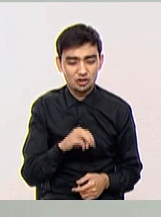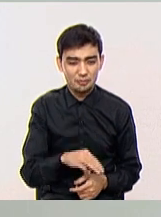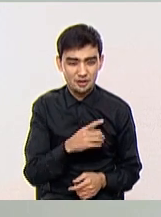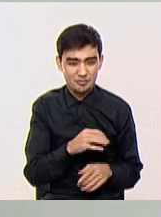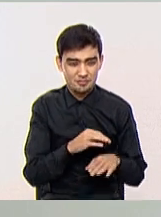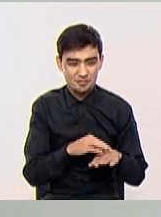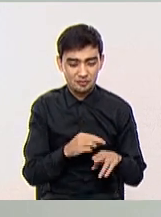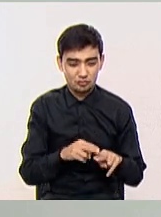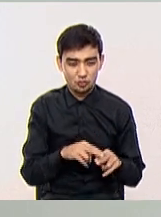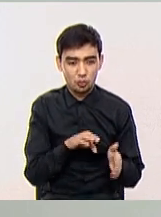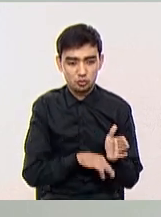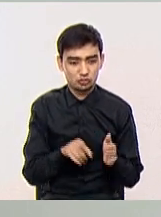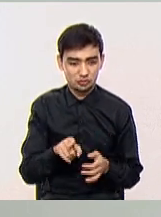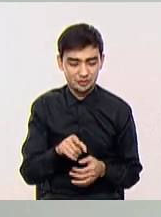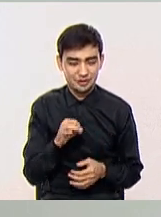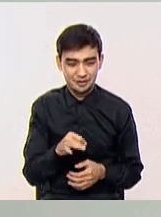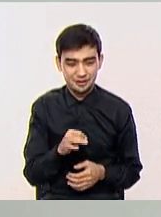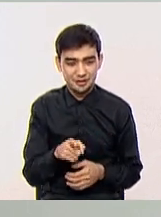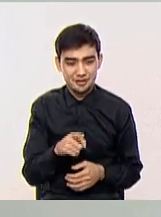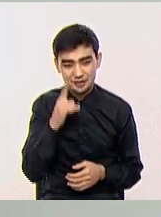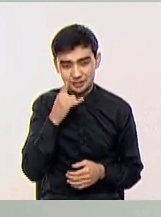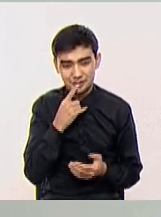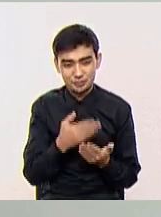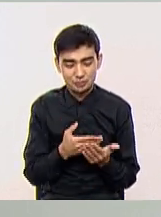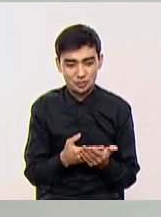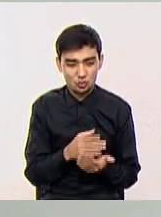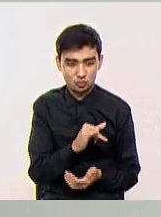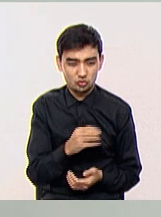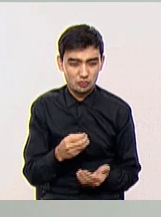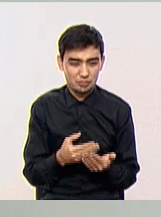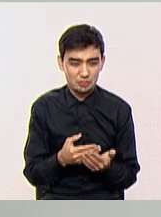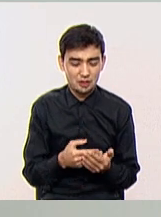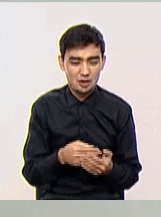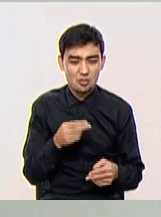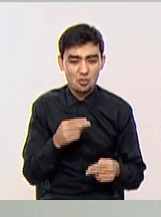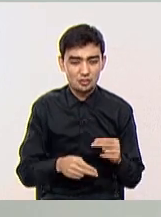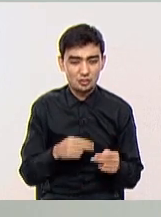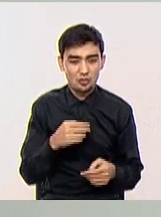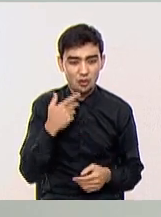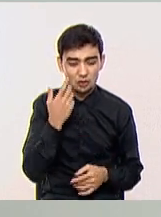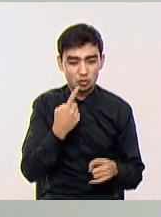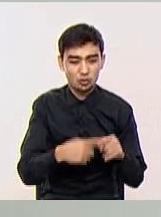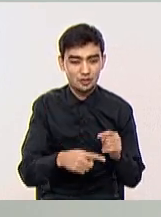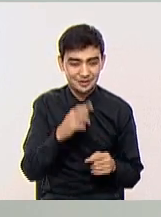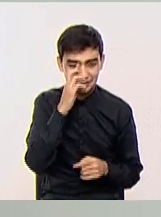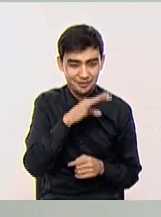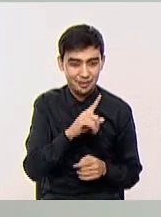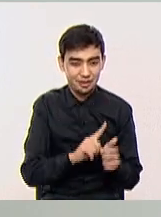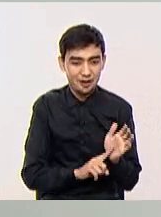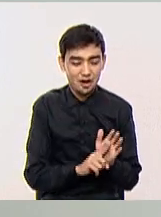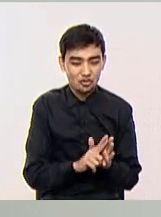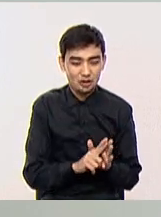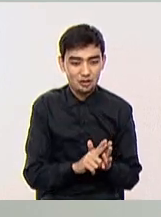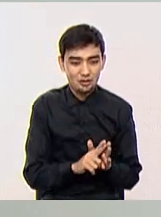в Казахстан эта волна доходит уже примерно к концу, когда другие страны начинают